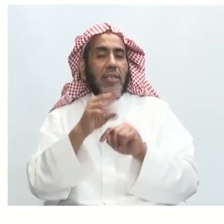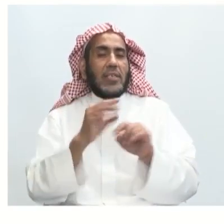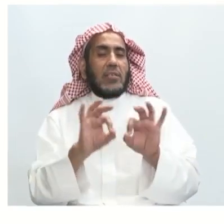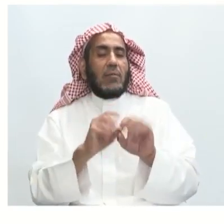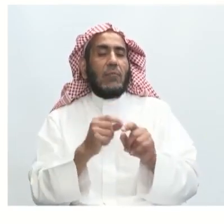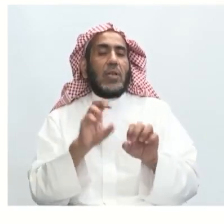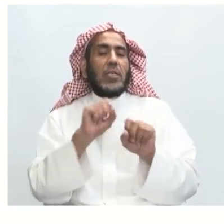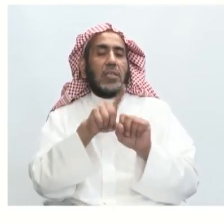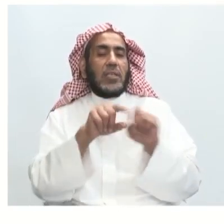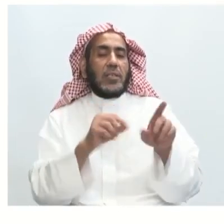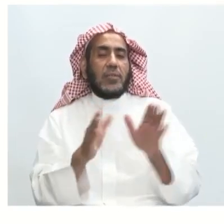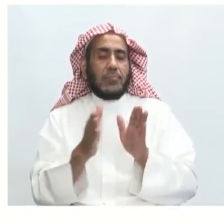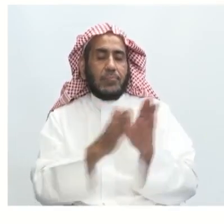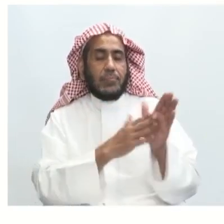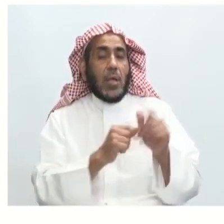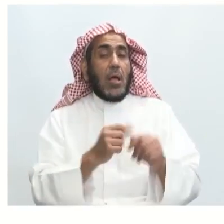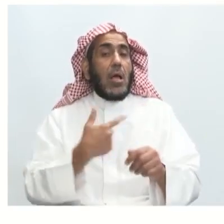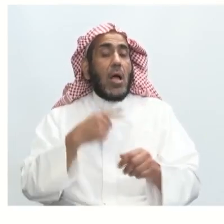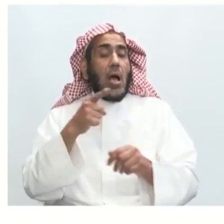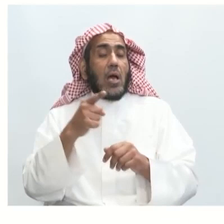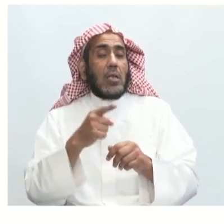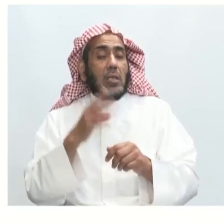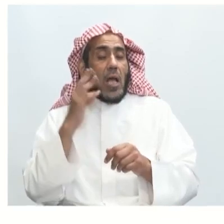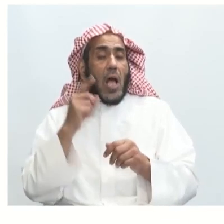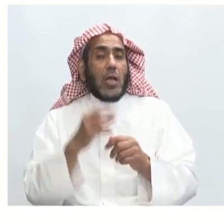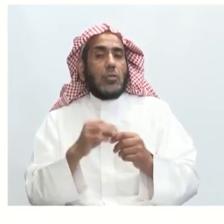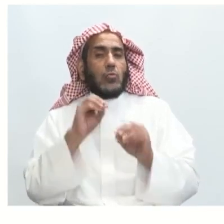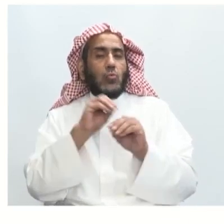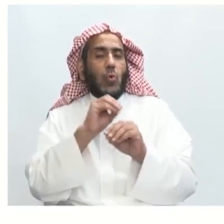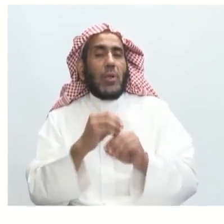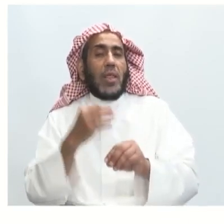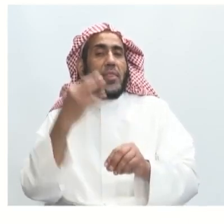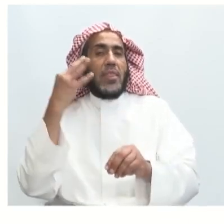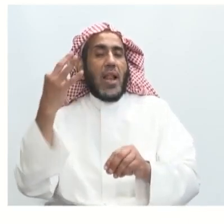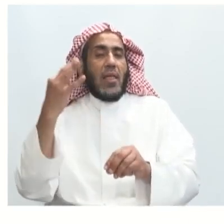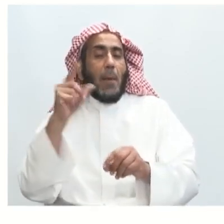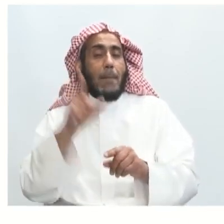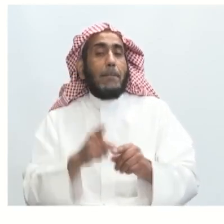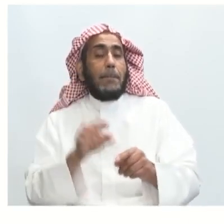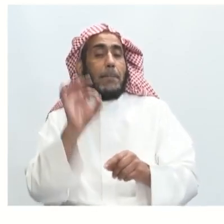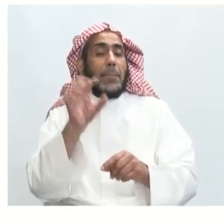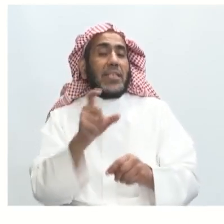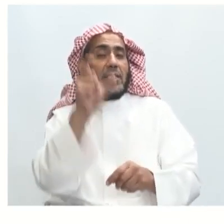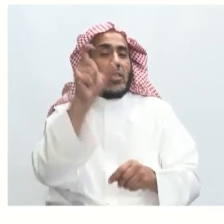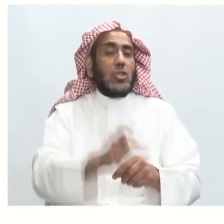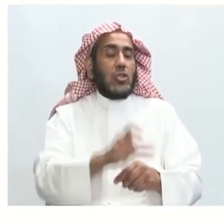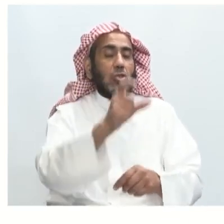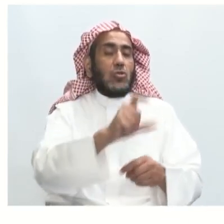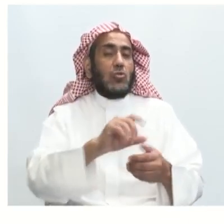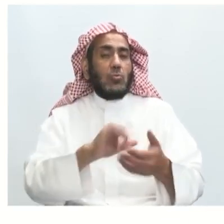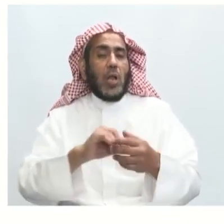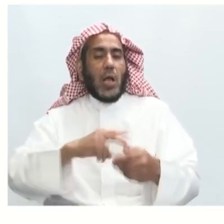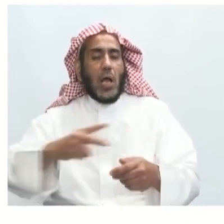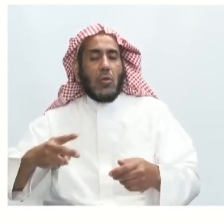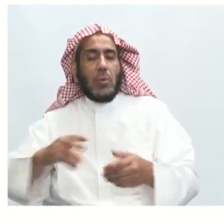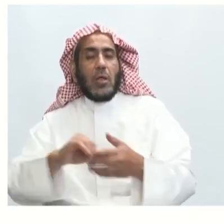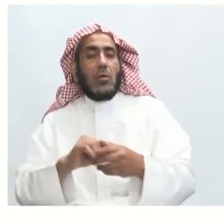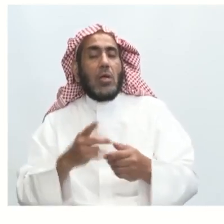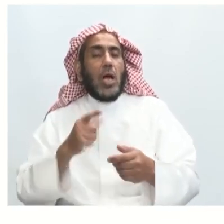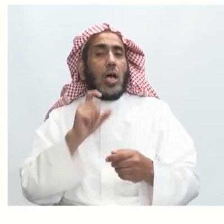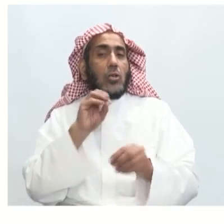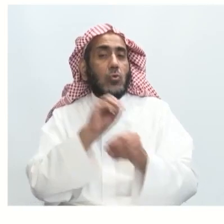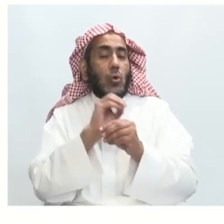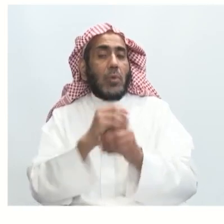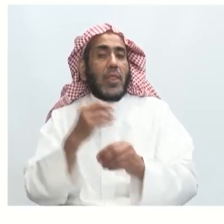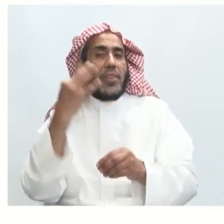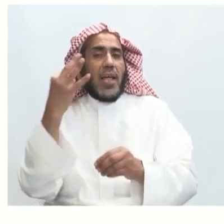الدرس اردت ان تخبر ثلاثه من زملائك ولاحظ هنا اضرب الخبر اردت ان